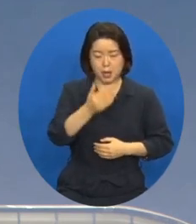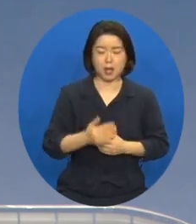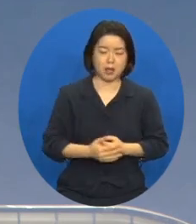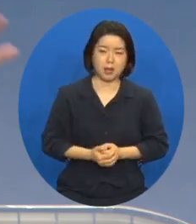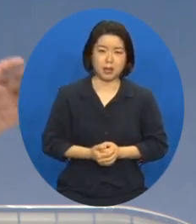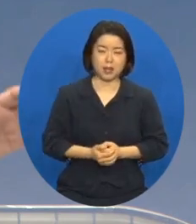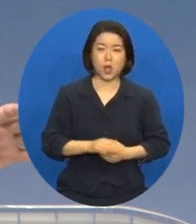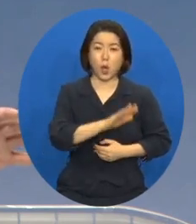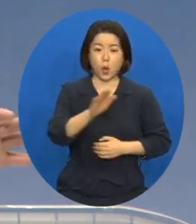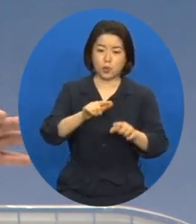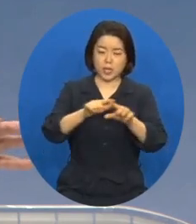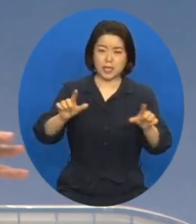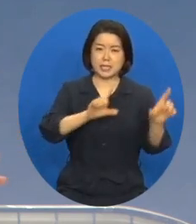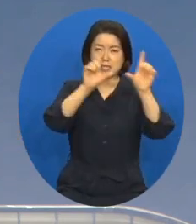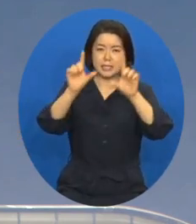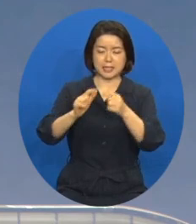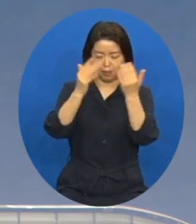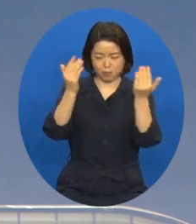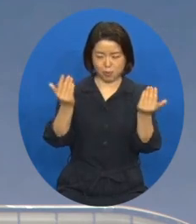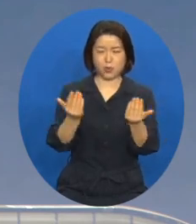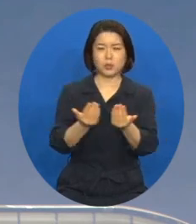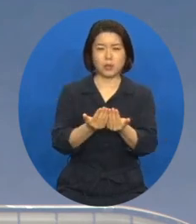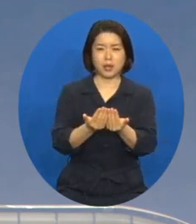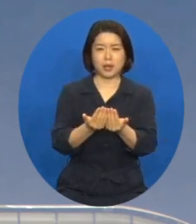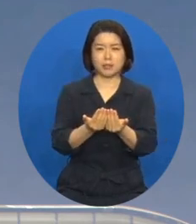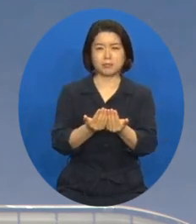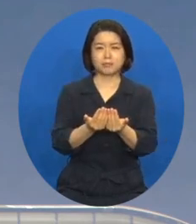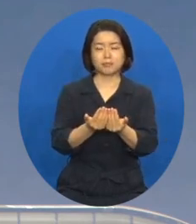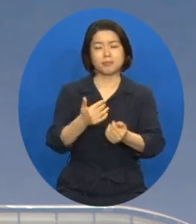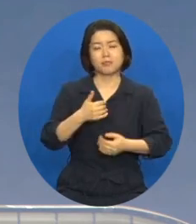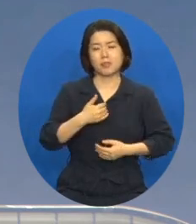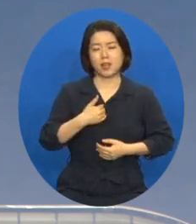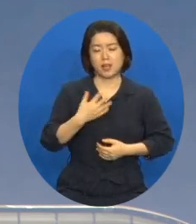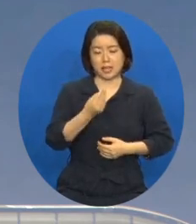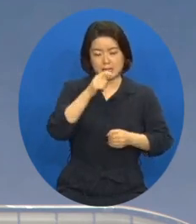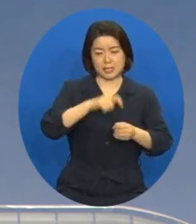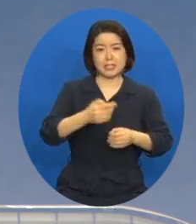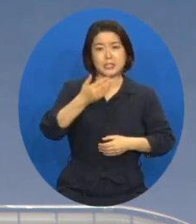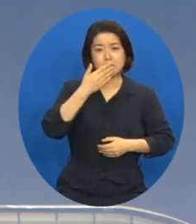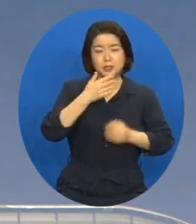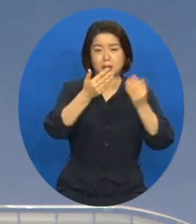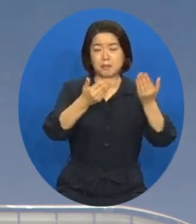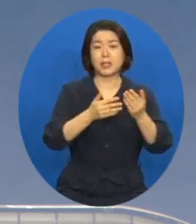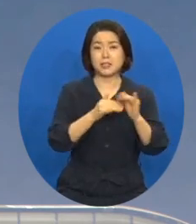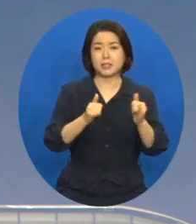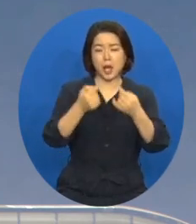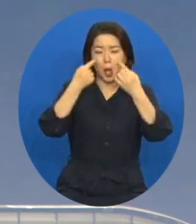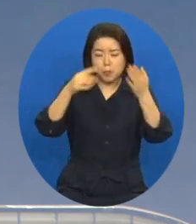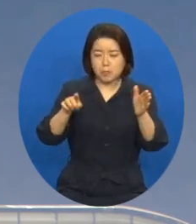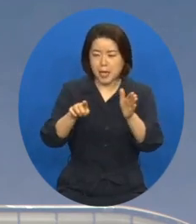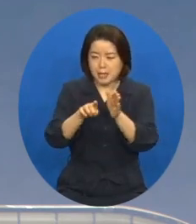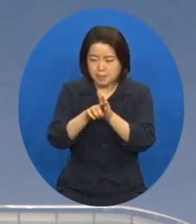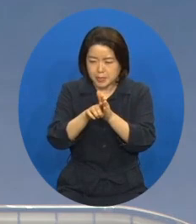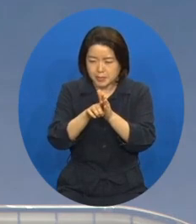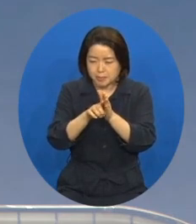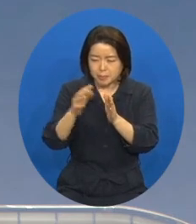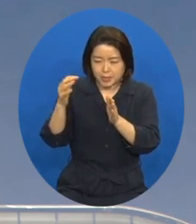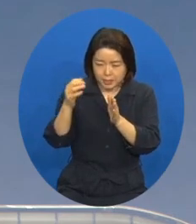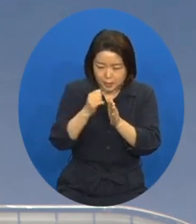우리의 일상의 모든 순간이 다 나는 성찬받은 사람이라는 분명한 믿음을 가지고 살아가기